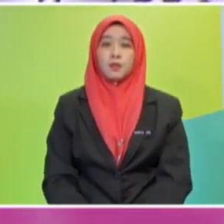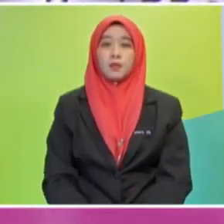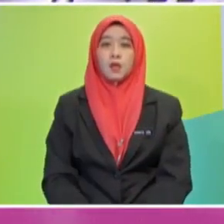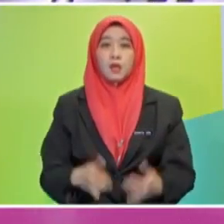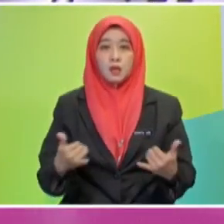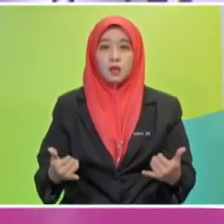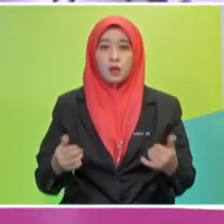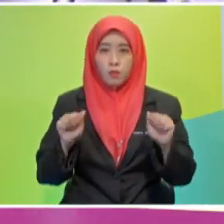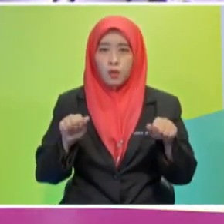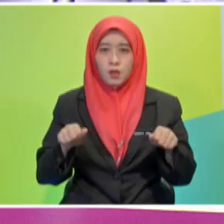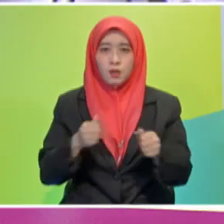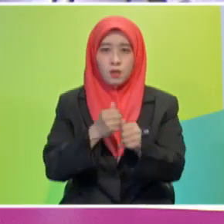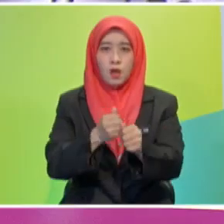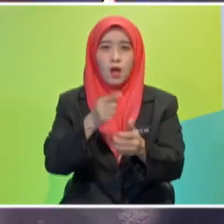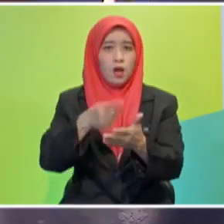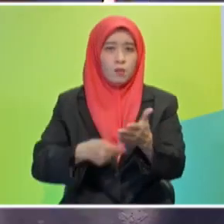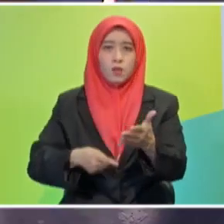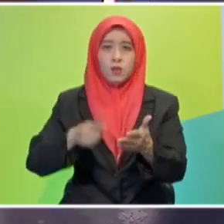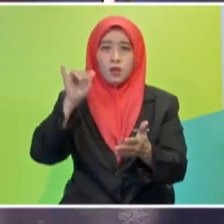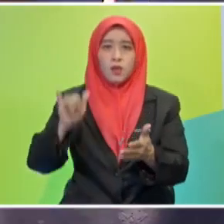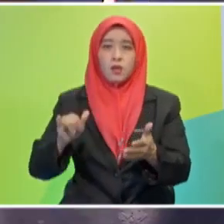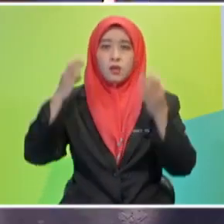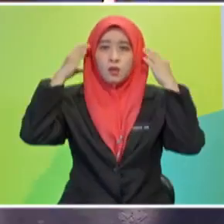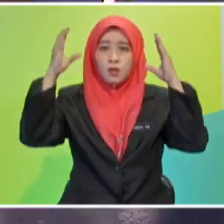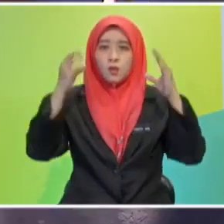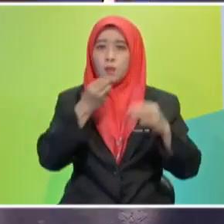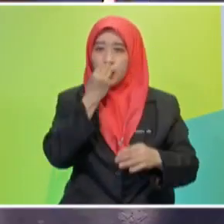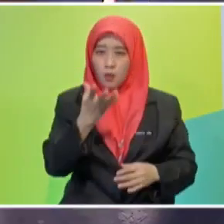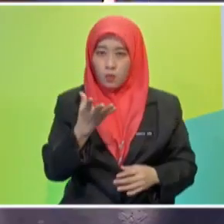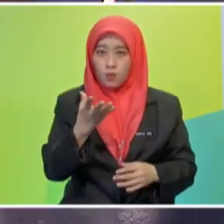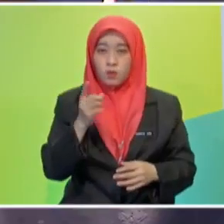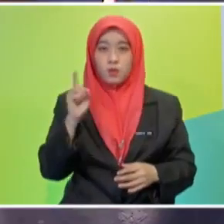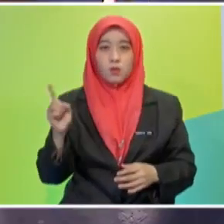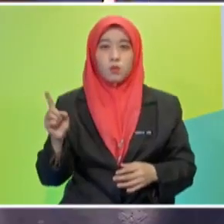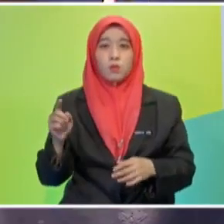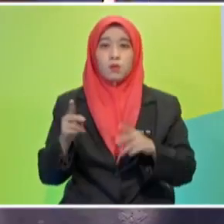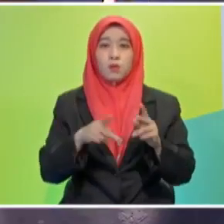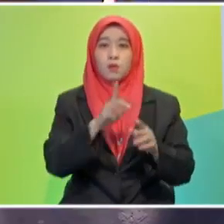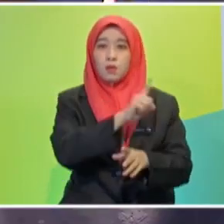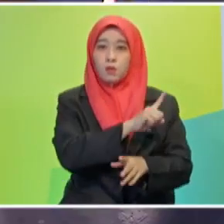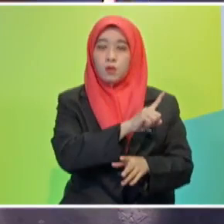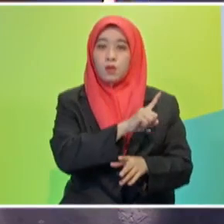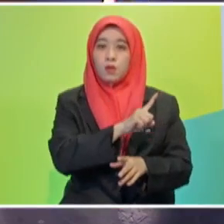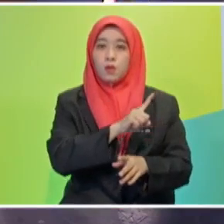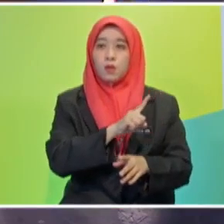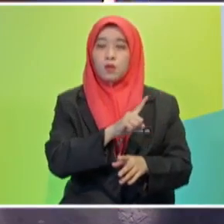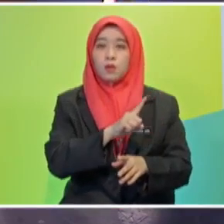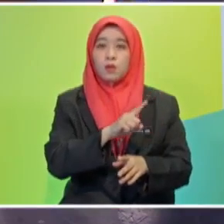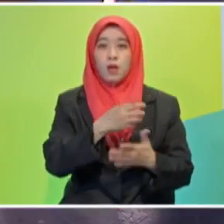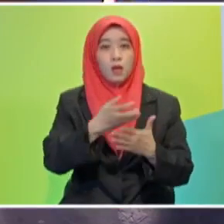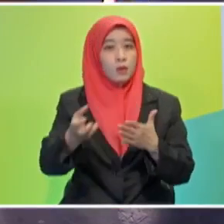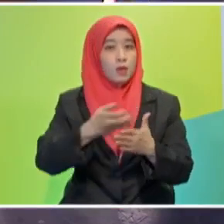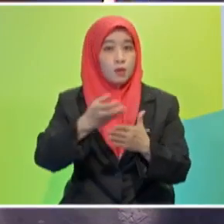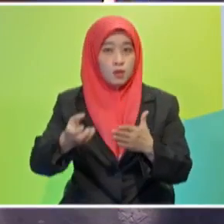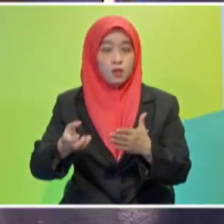Aiman dapat ikut penerangan yang cikgu berikan satu persatu mengenai setiap komponen ini. Jelas cikgu,